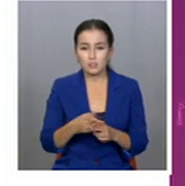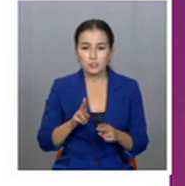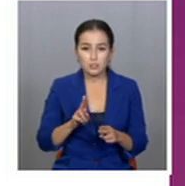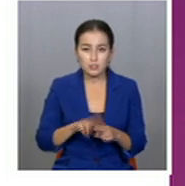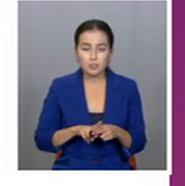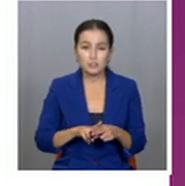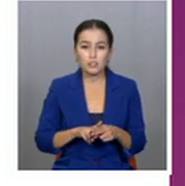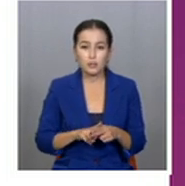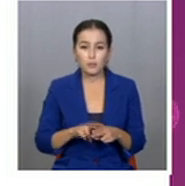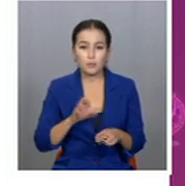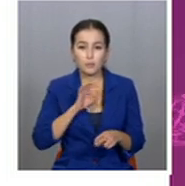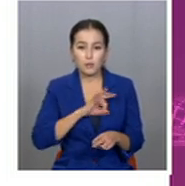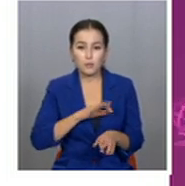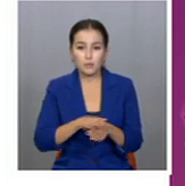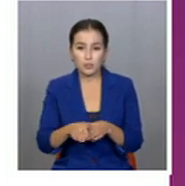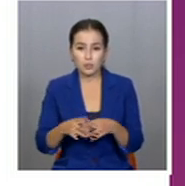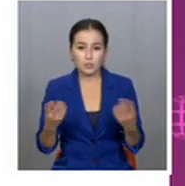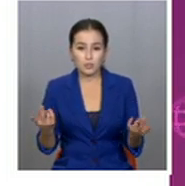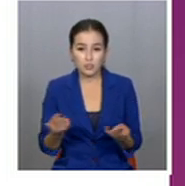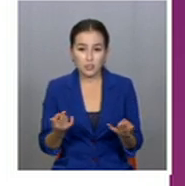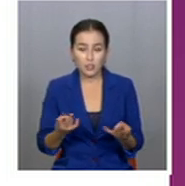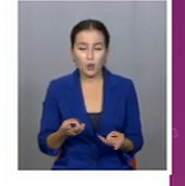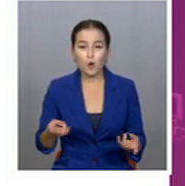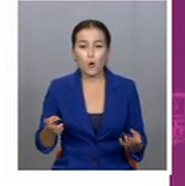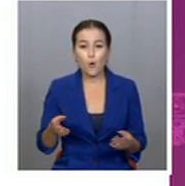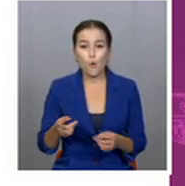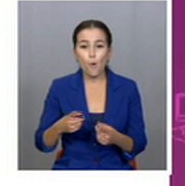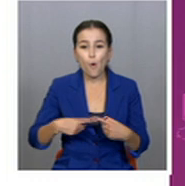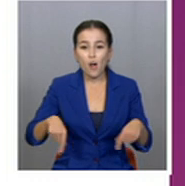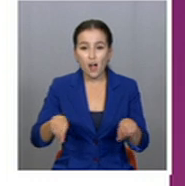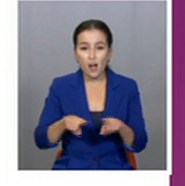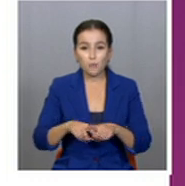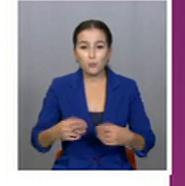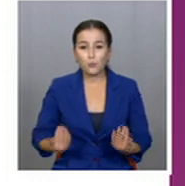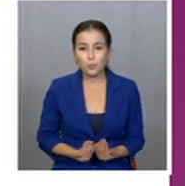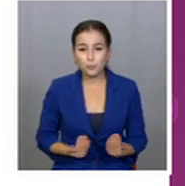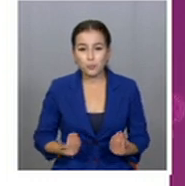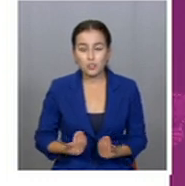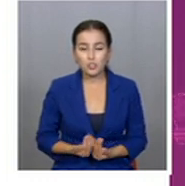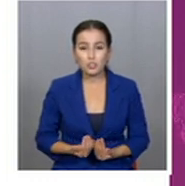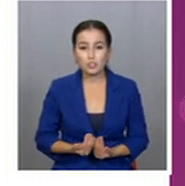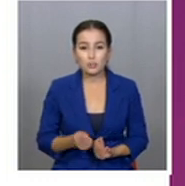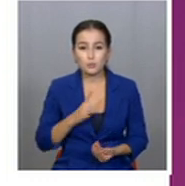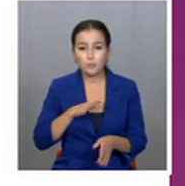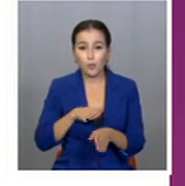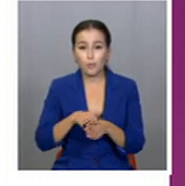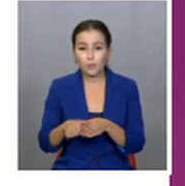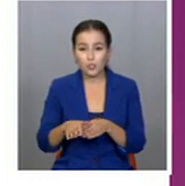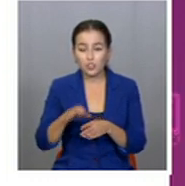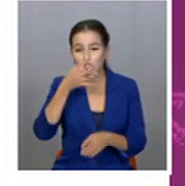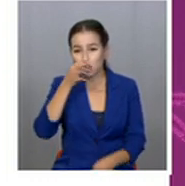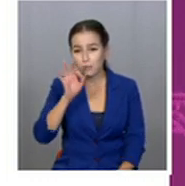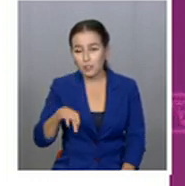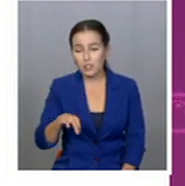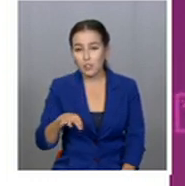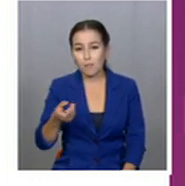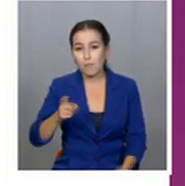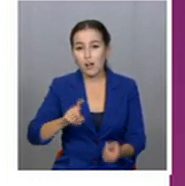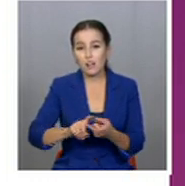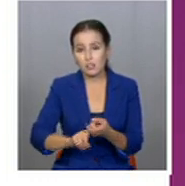тиіс. Қоғам өмірі тіршілік қамтамасыз ету жүйесін ұйымдастыру шеберлігіне